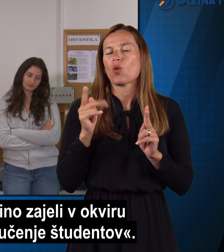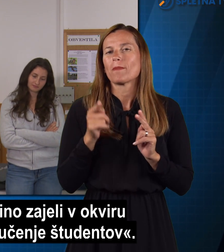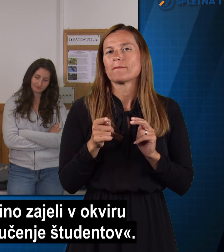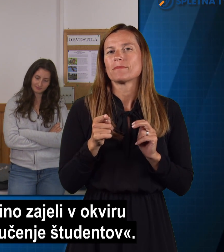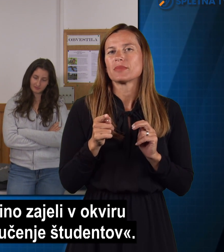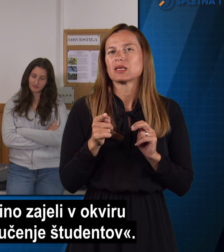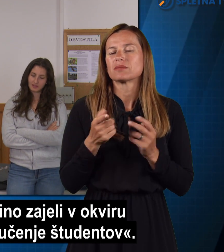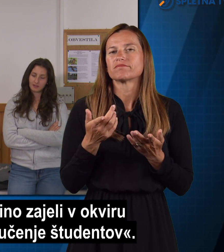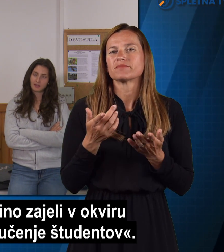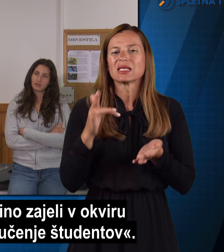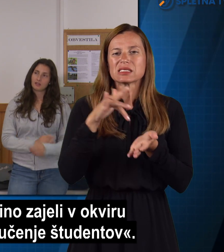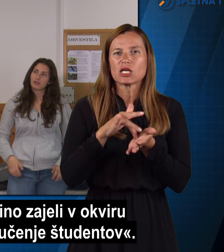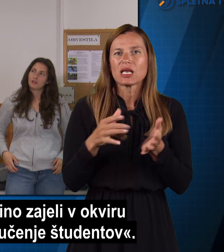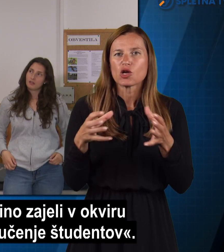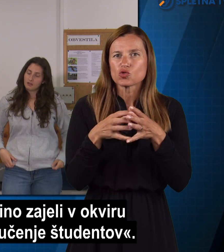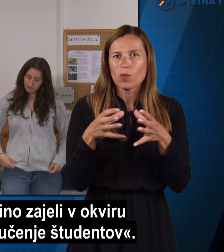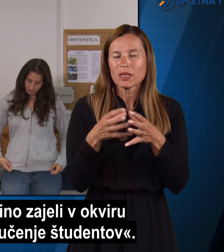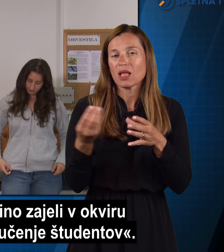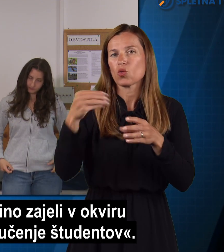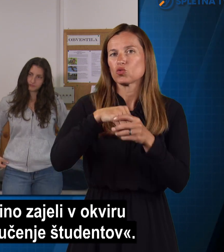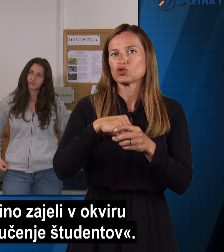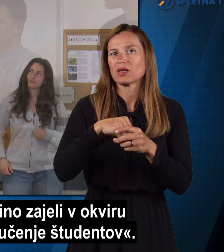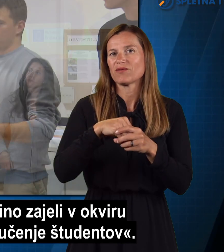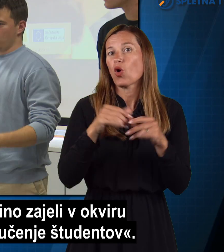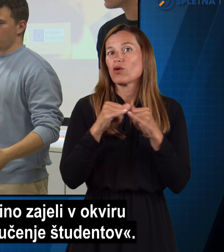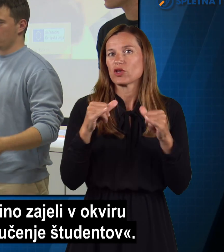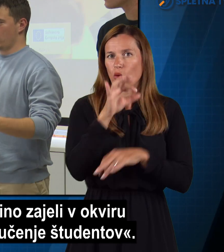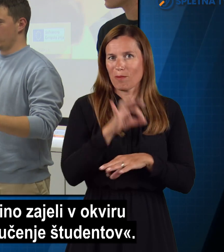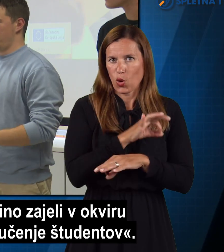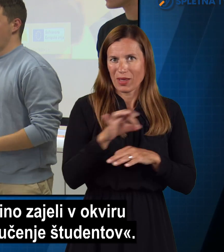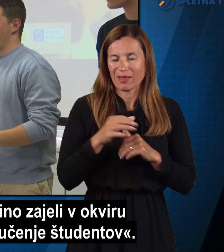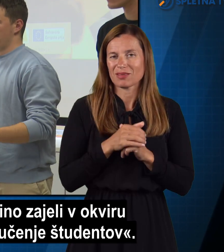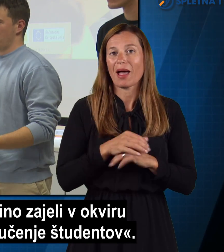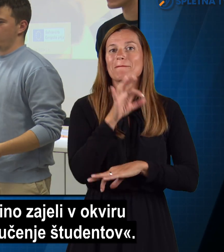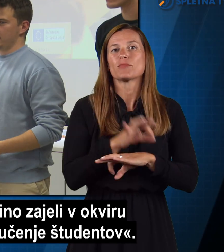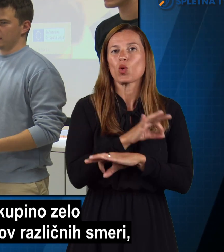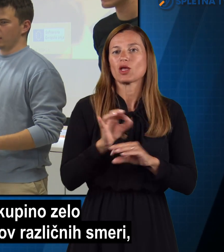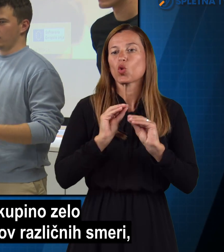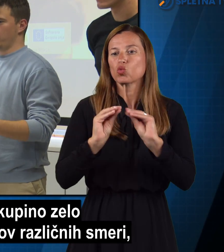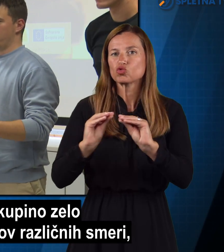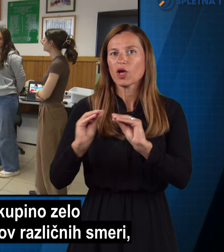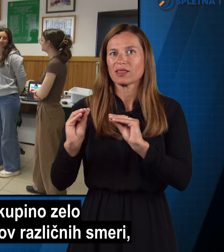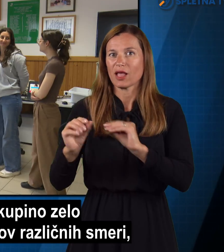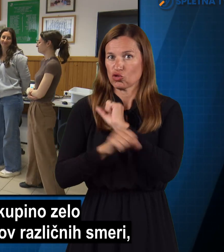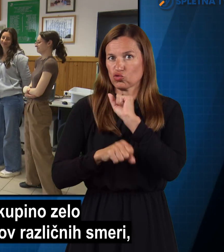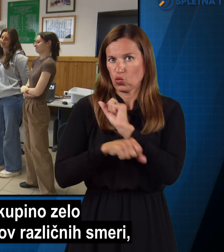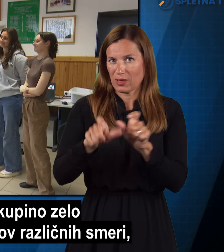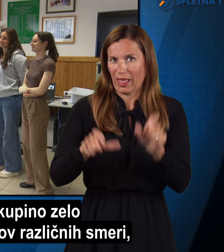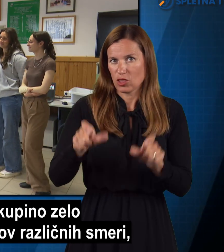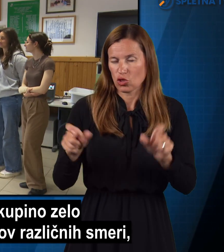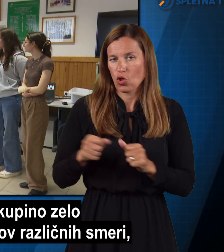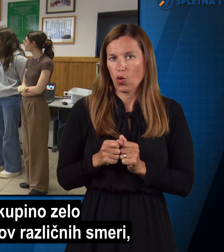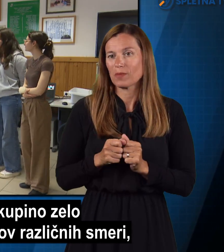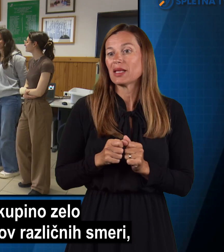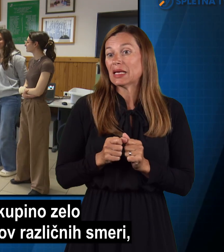da bi to ciljno skupino zajeli v okviru projekta, projektno učenje študentov in zbrali